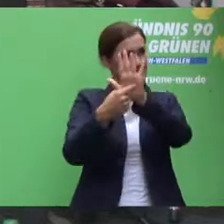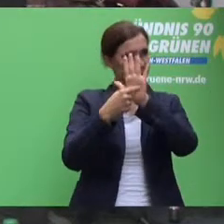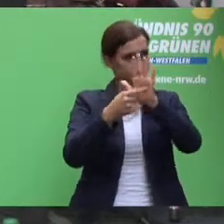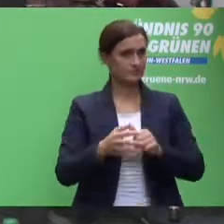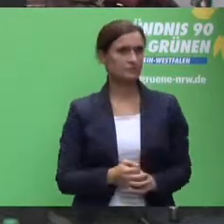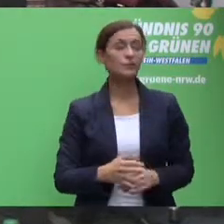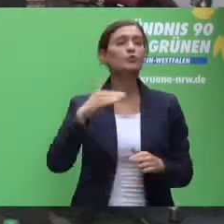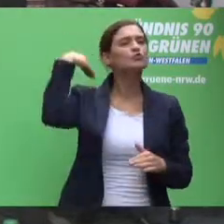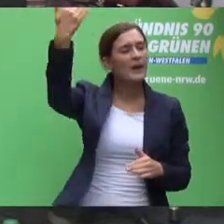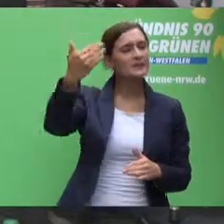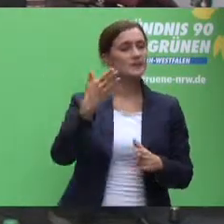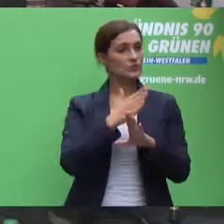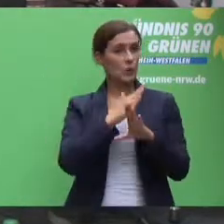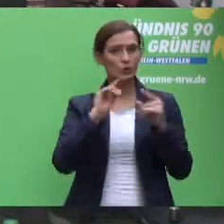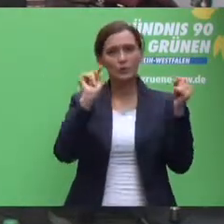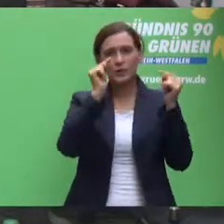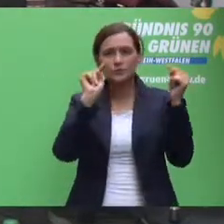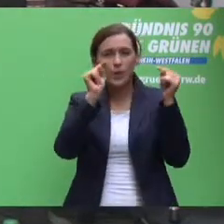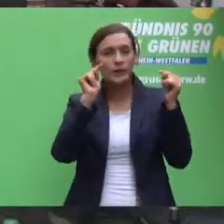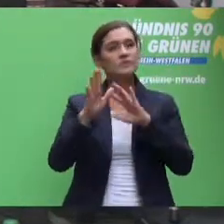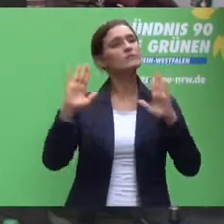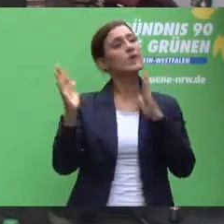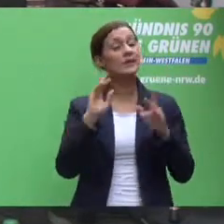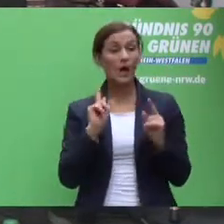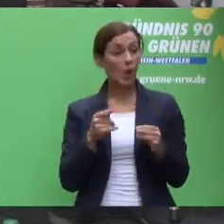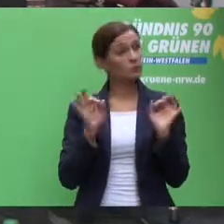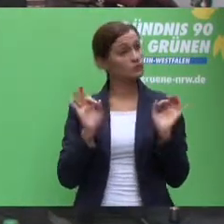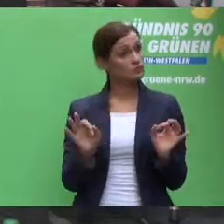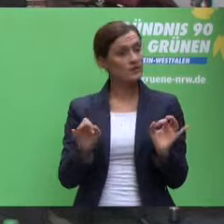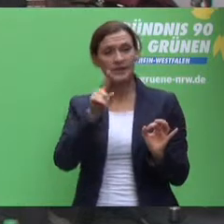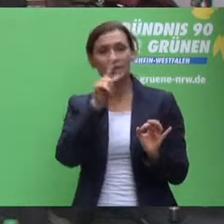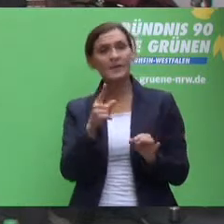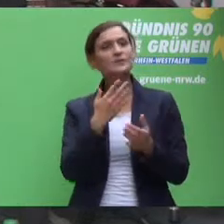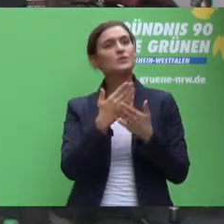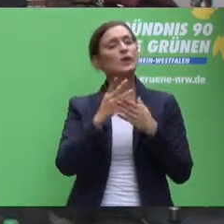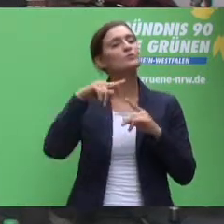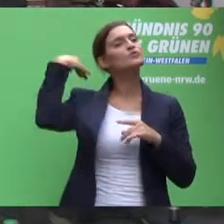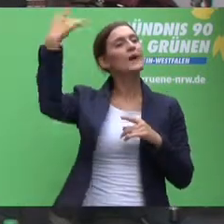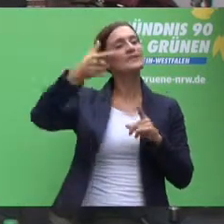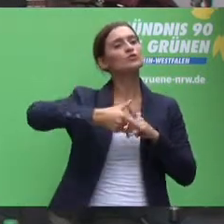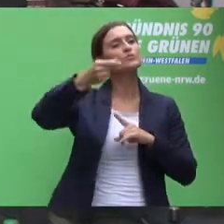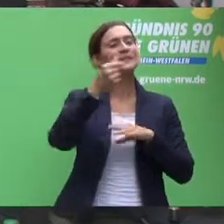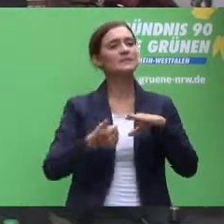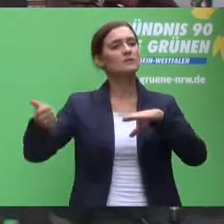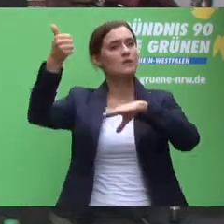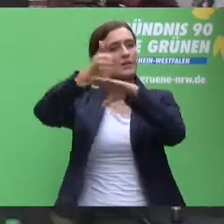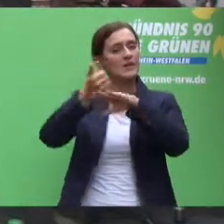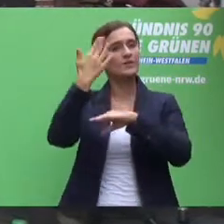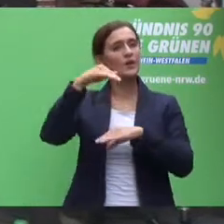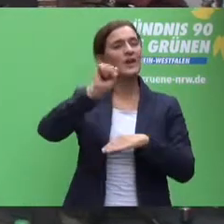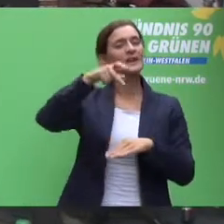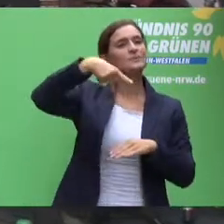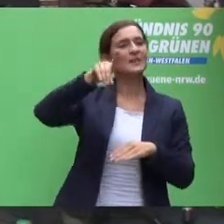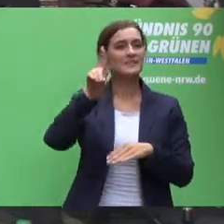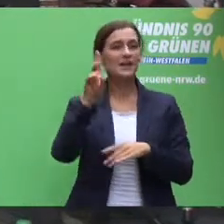darüber gesprochen, ob es wohl angemessen ist, dass der Spitzenkandidat der SPD auf dem Cover